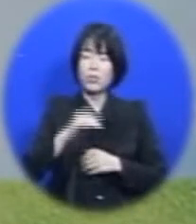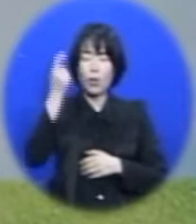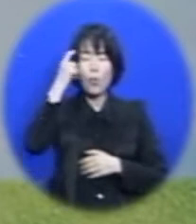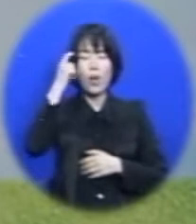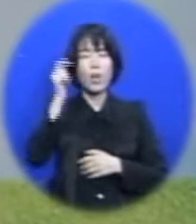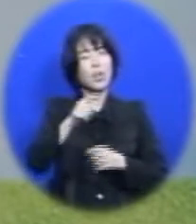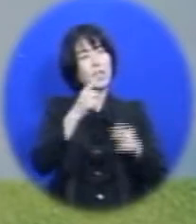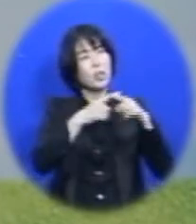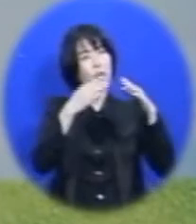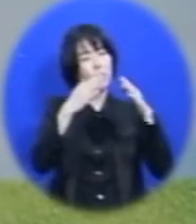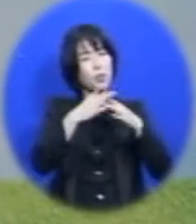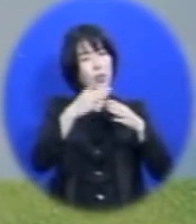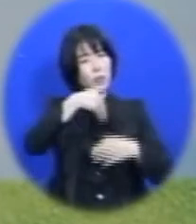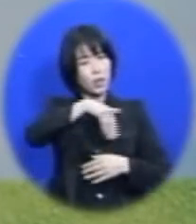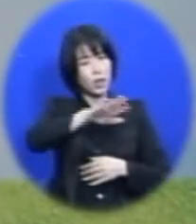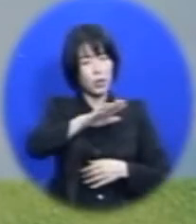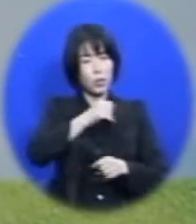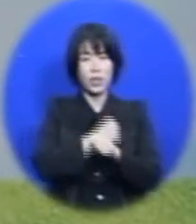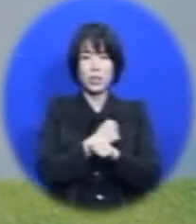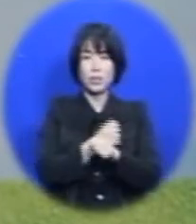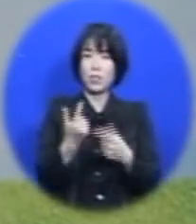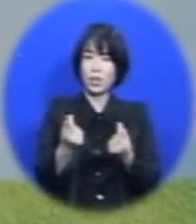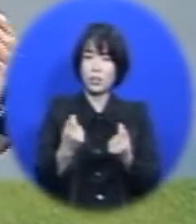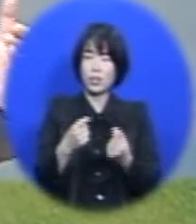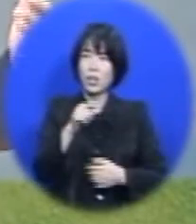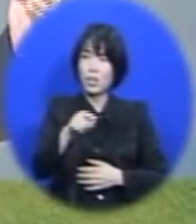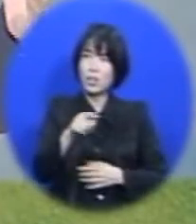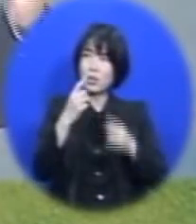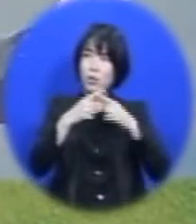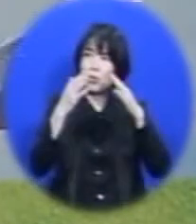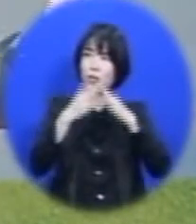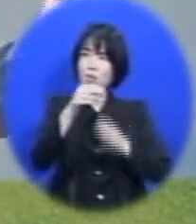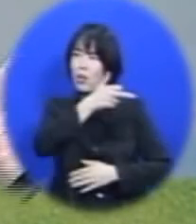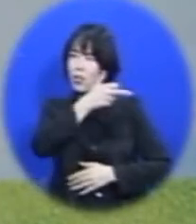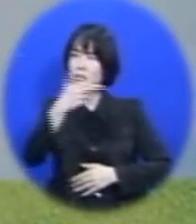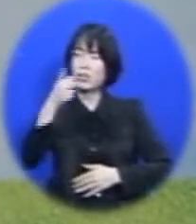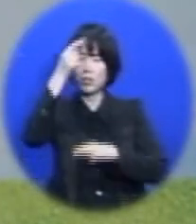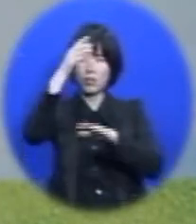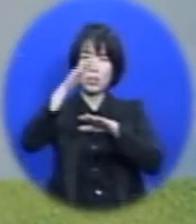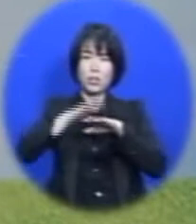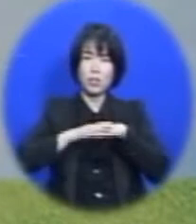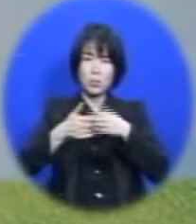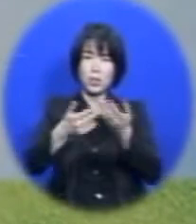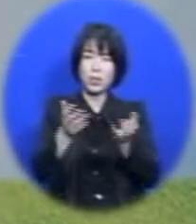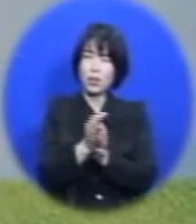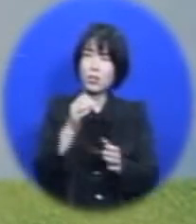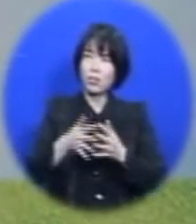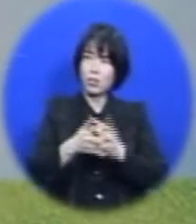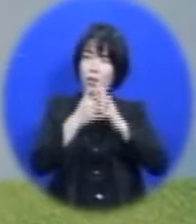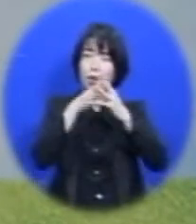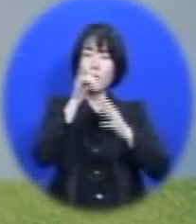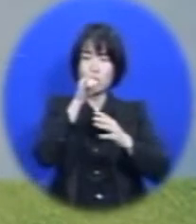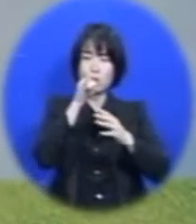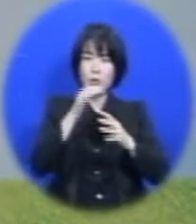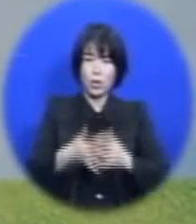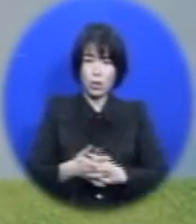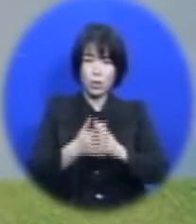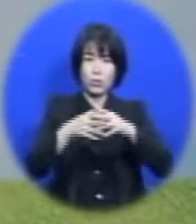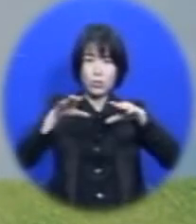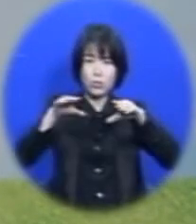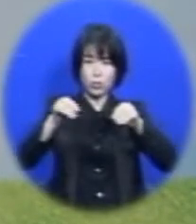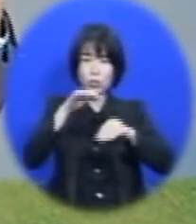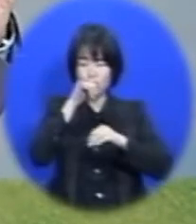교회로 하나님이 가라고 하시는 것 같은데 이 교회는 지금 이렇게 큰 예배당을 짓고 있는 중입니다. 예배당을 짓다가 중단된